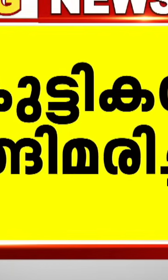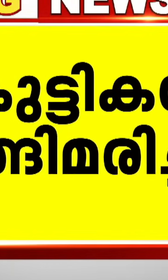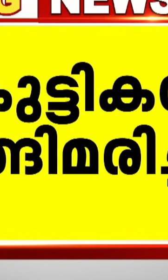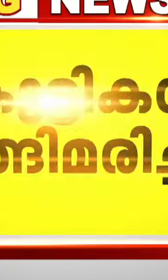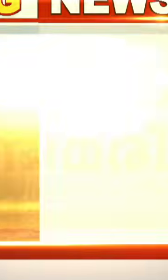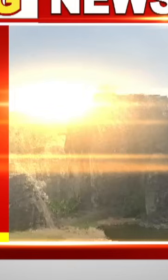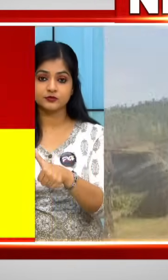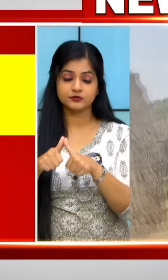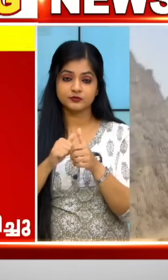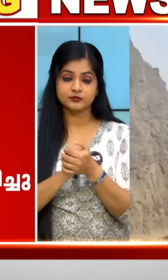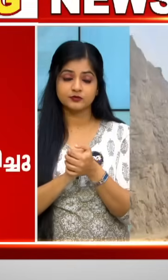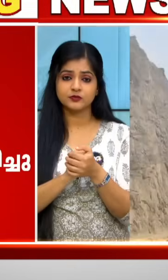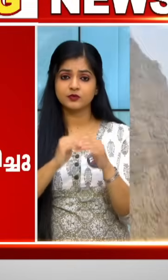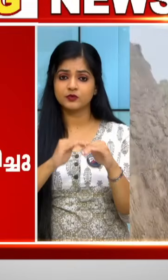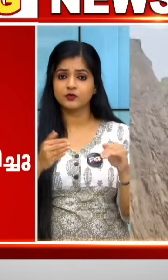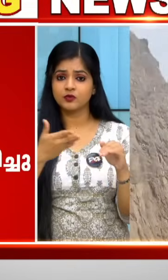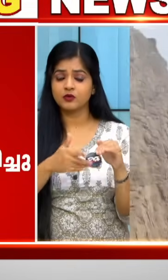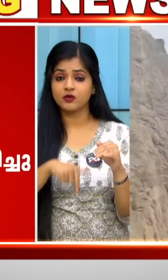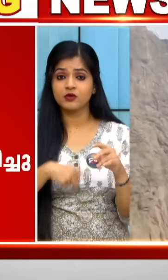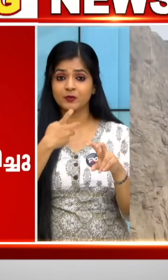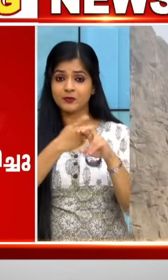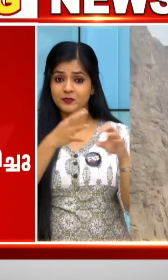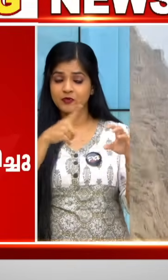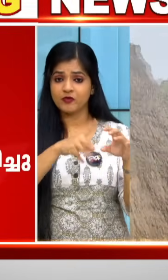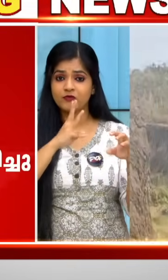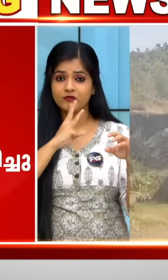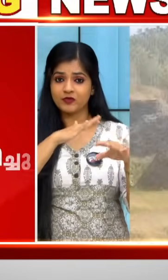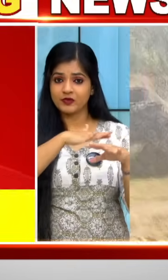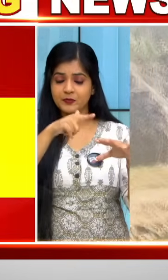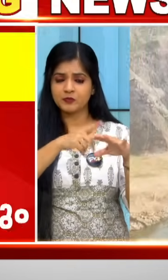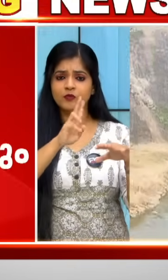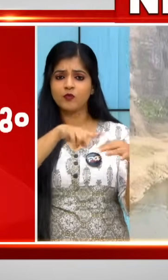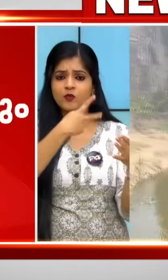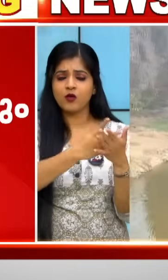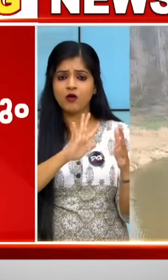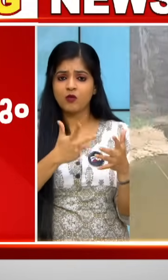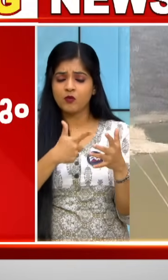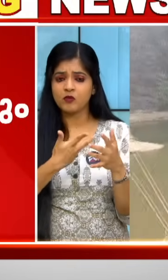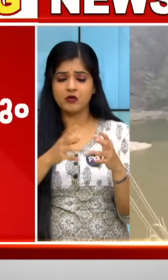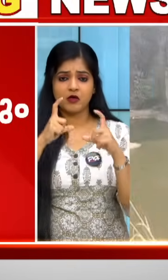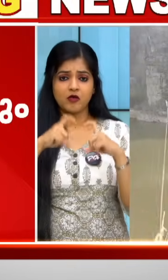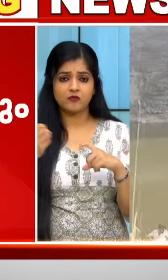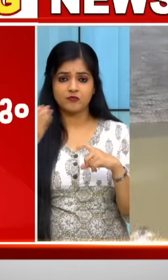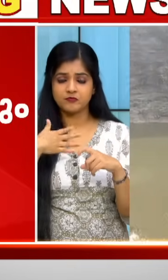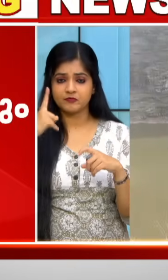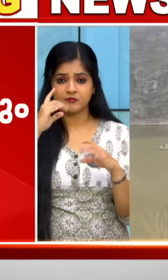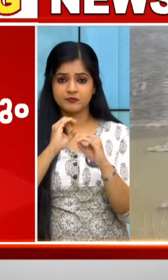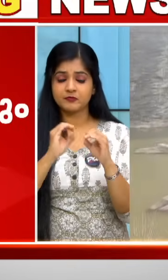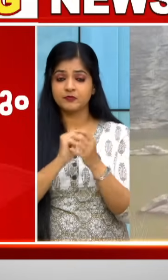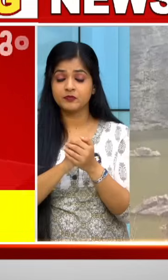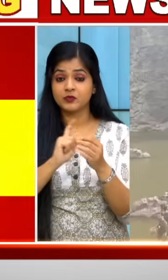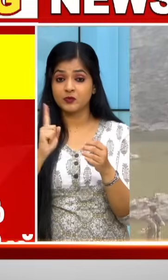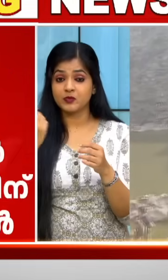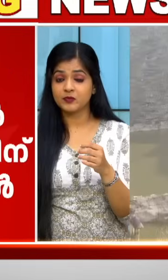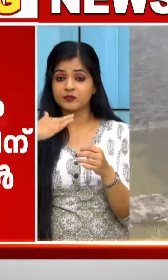പ്രവിത, ഈ കുട്ടികൾ എങ്ങനെയാണ് ഈ പാറമടയിൽ വീണത് എന്നത് സംബന്ധിച്ച് ഒരു സ്ഥിരീകരണം നിലവിലെ സാഹചര്യത്തിൽ ലഭ്യമായിട്ടില്ല. നിലവിൽ പ്രാഥമികമായിട്ട്